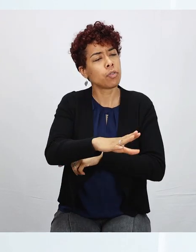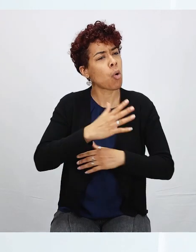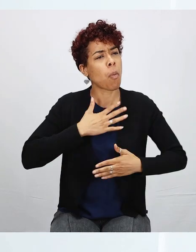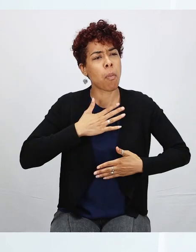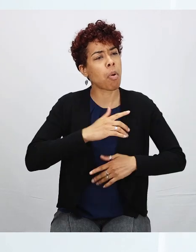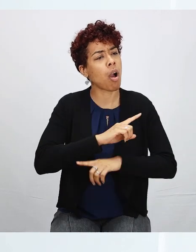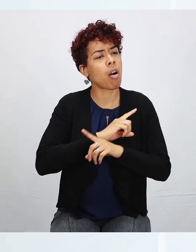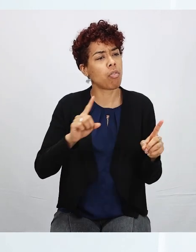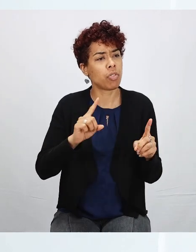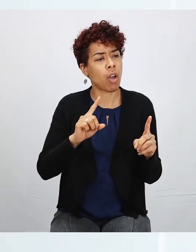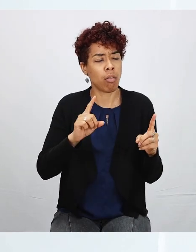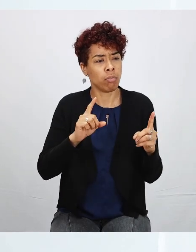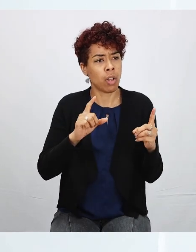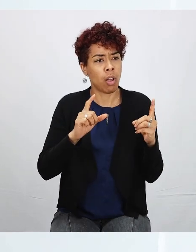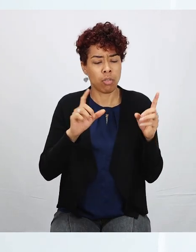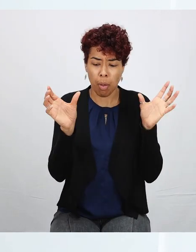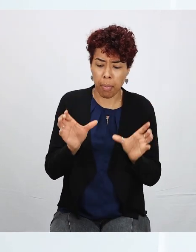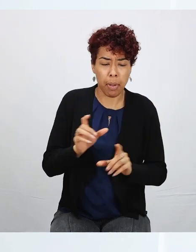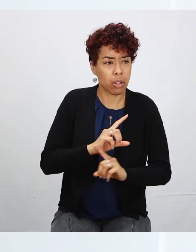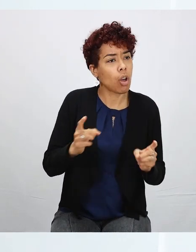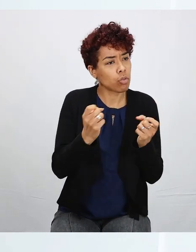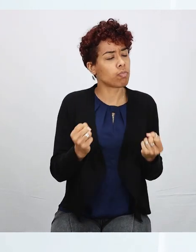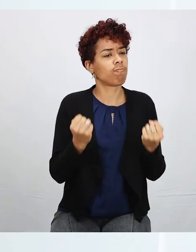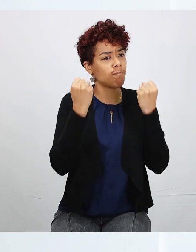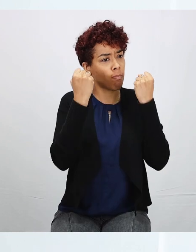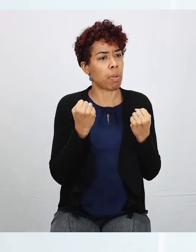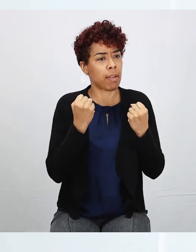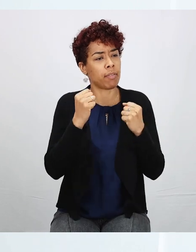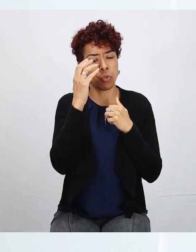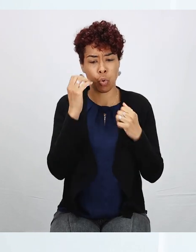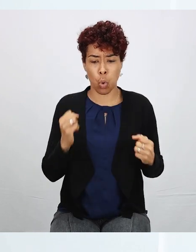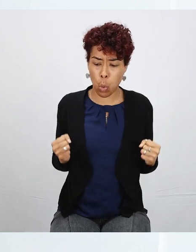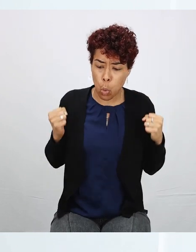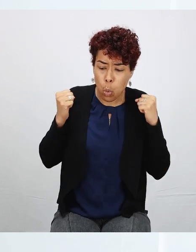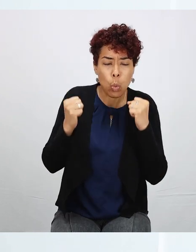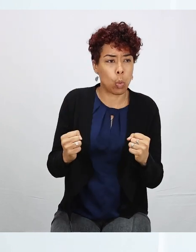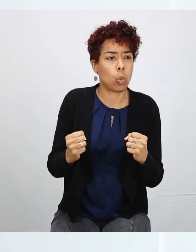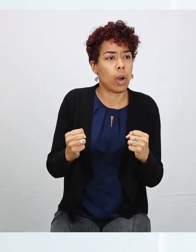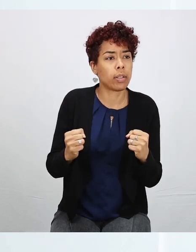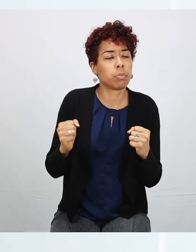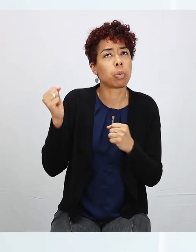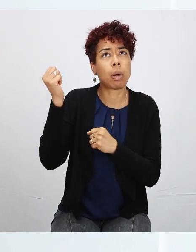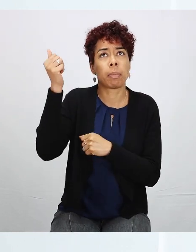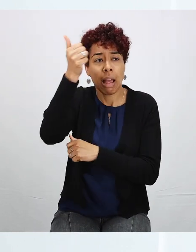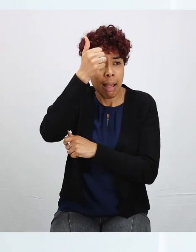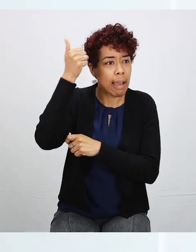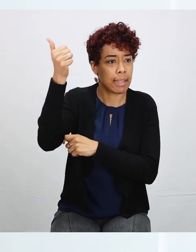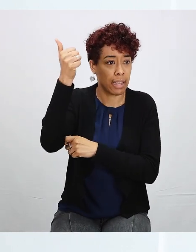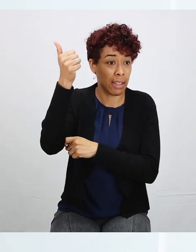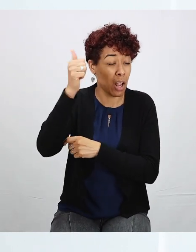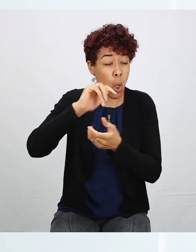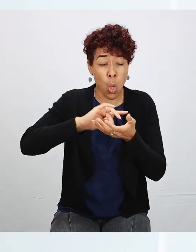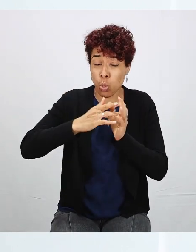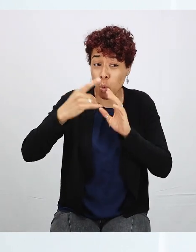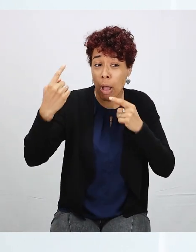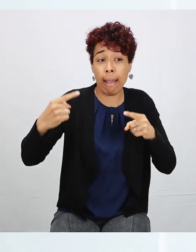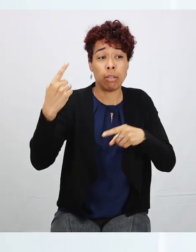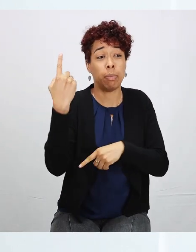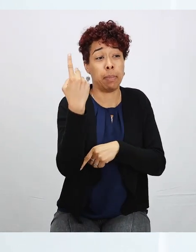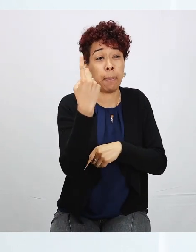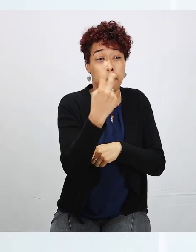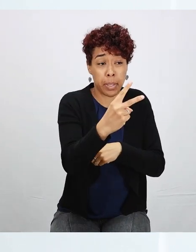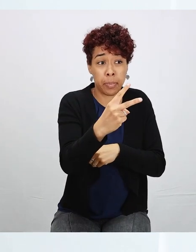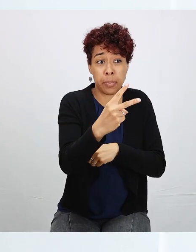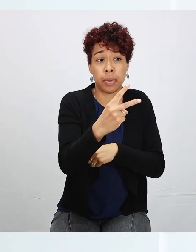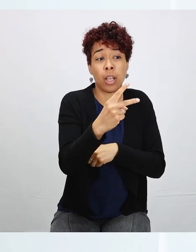point et ne vous effrayez point. Fortifiez-vous, ayez du courage, car c'est ainsi que l'Éternel traitera tous vos ennemis contre lesquels